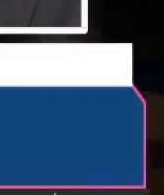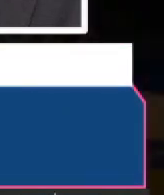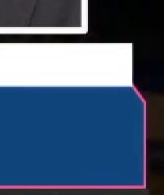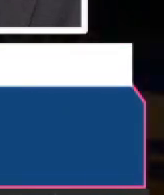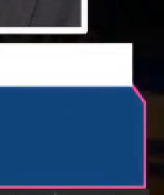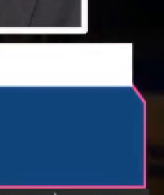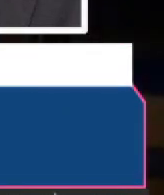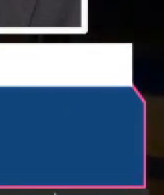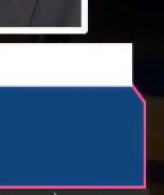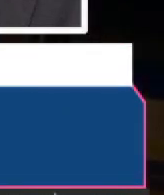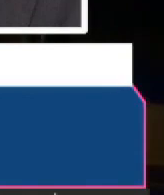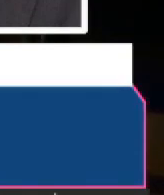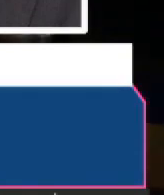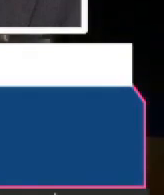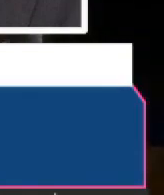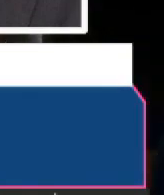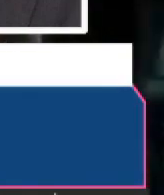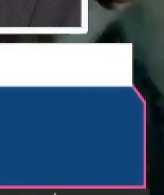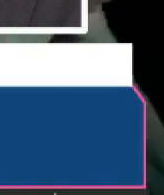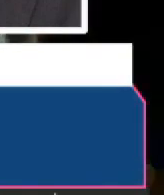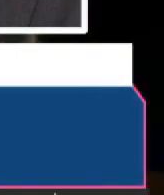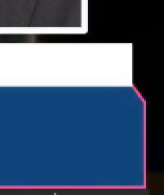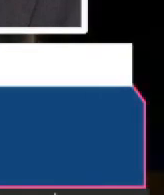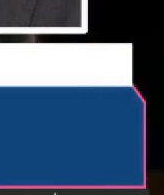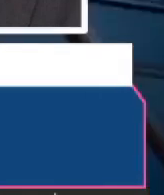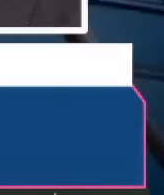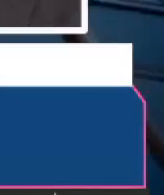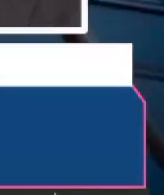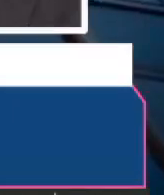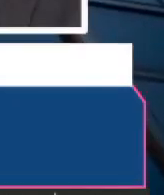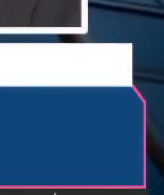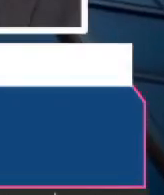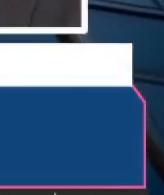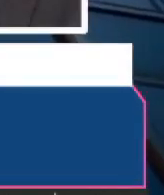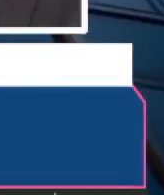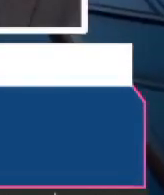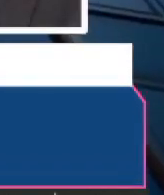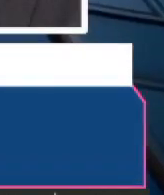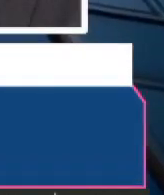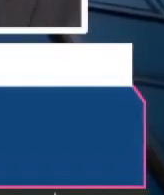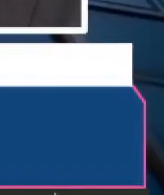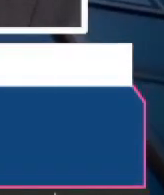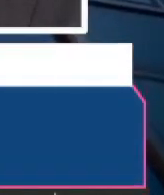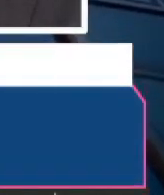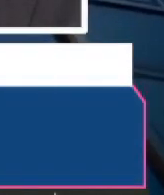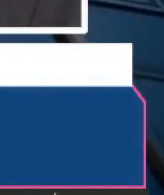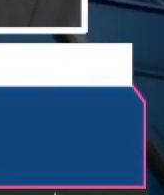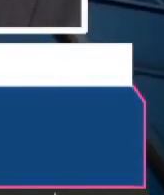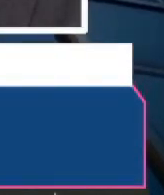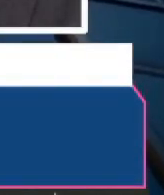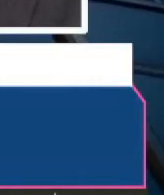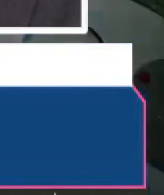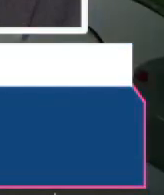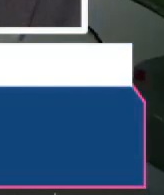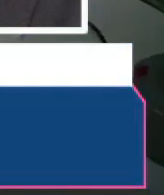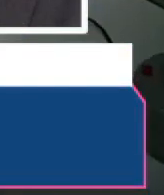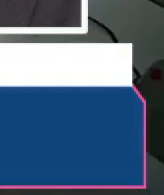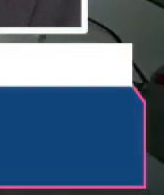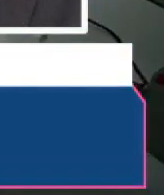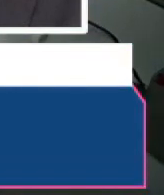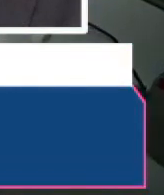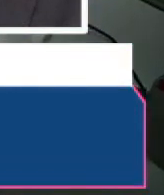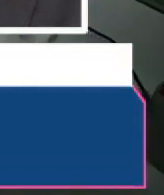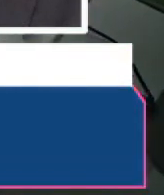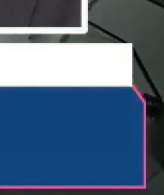명 중에서 94명에 대한 데이터거든요. 실제로 백신을 접종 맞은 사람들 중에 그